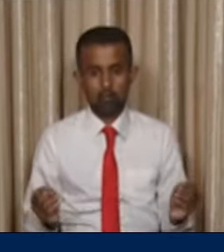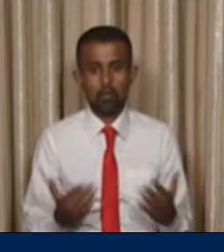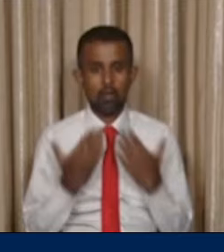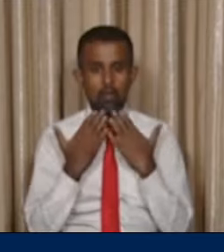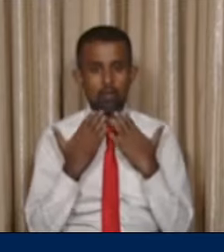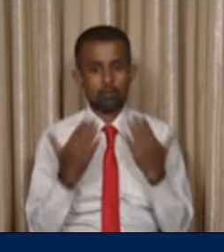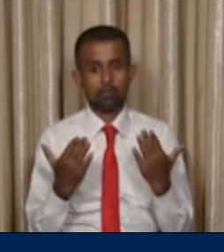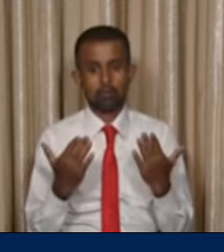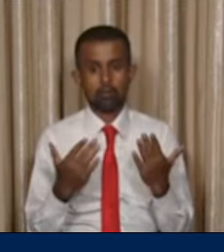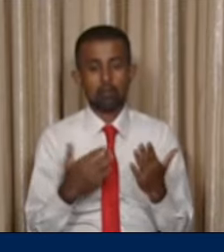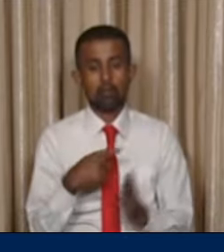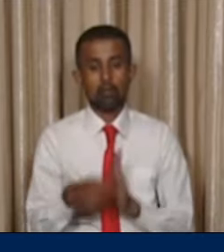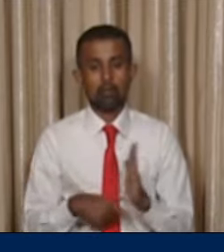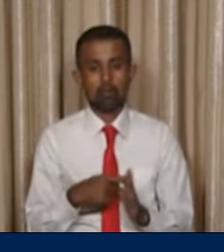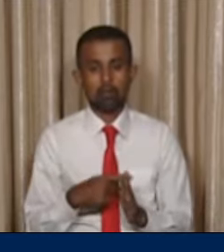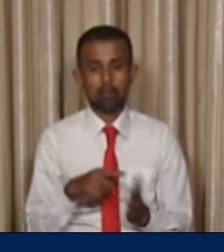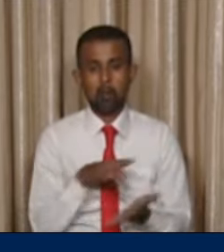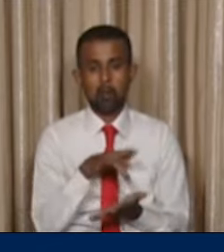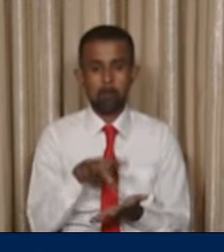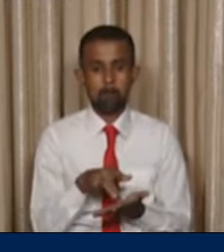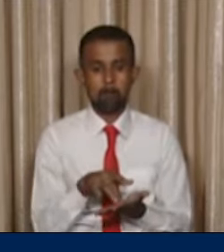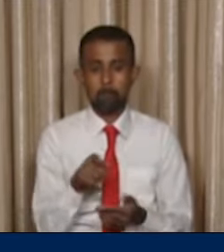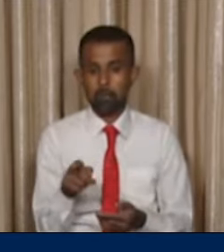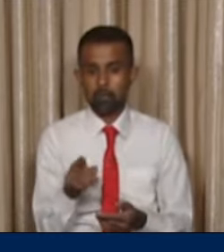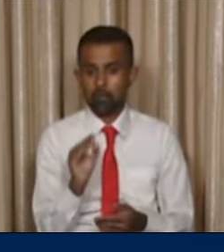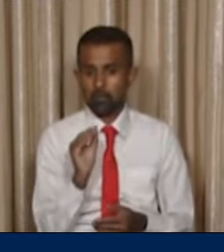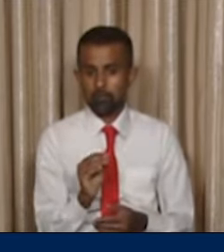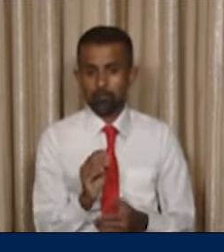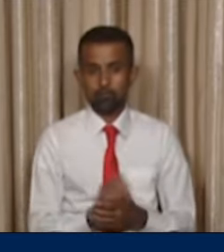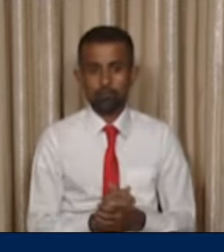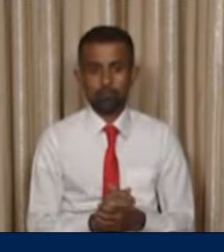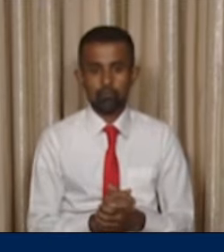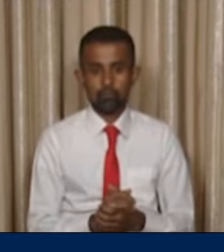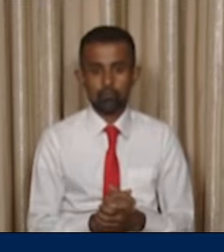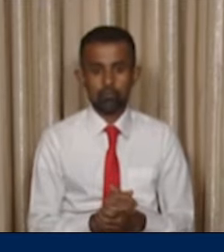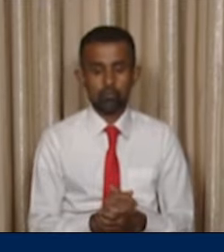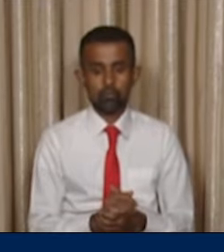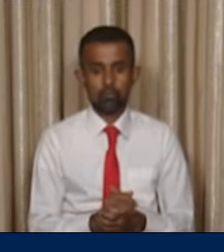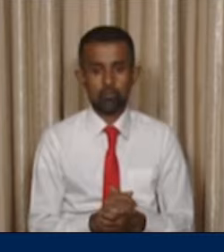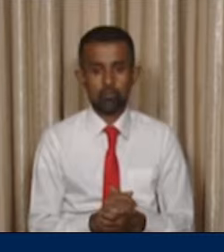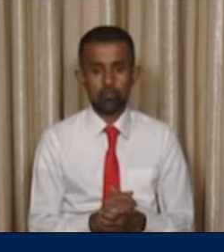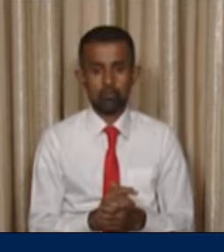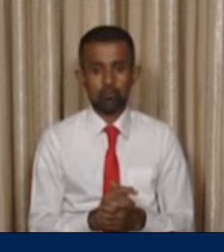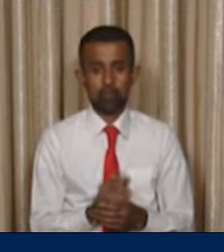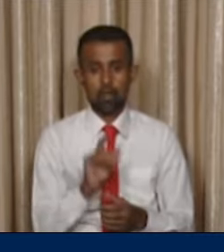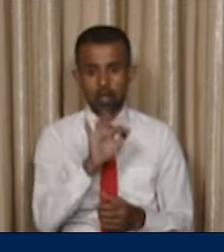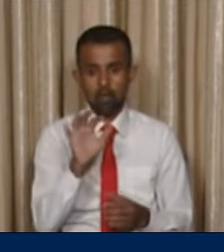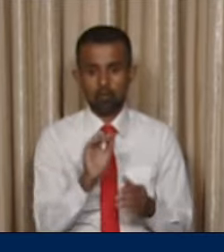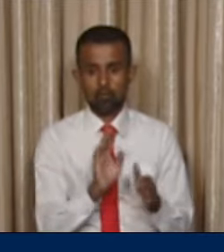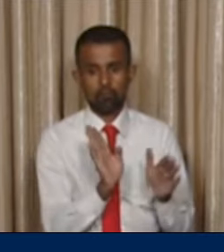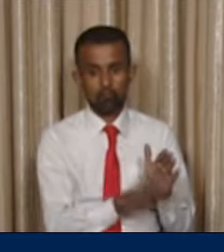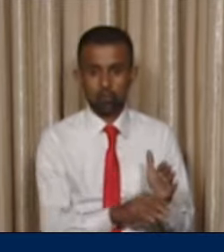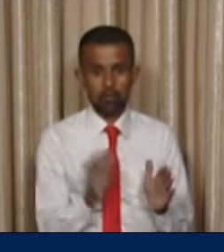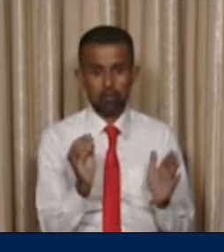ස්තුතිවන්ත වෙනවා රටවැසියා මැද පන්තිය වෙනුවෙන්. හැබැයි නෑ දැන් මෙතන ඒ ටෙක්ස්ට් එක ගහලා තියෙනවා අයින් කර